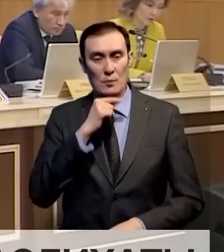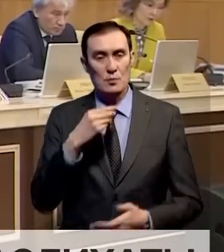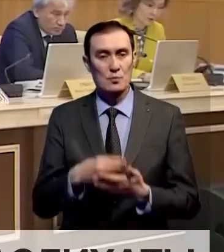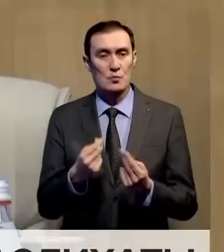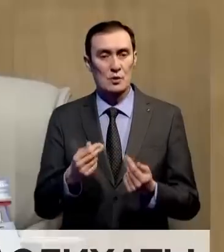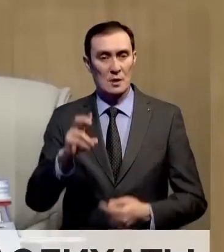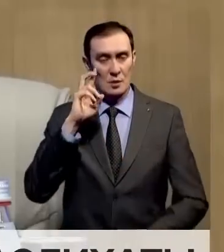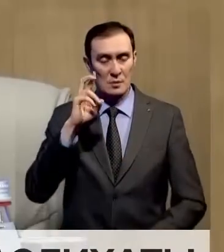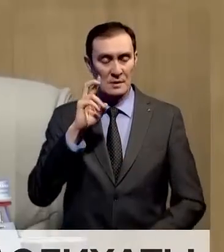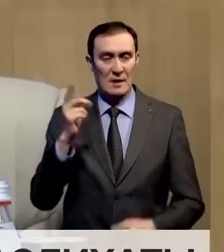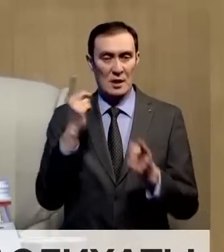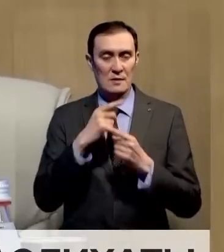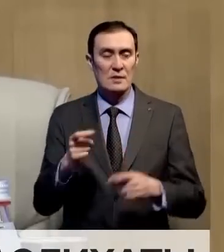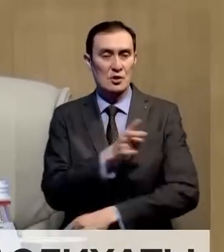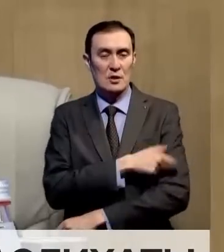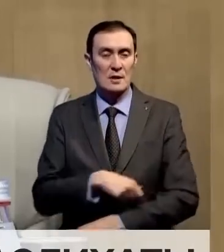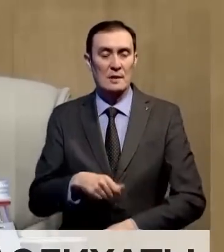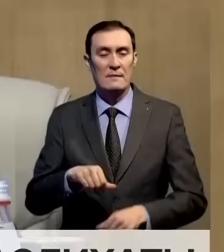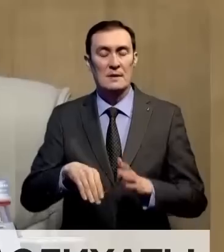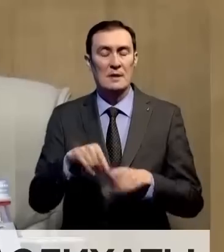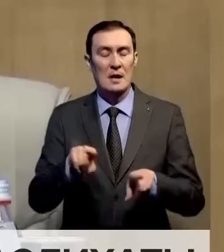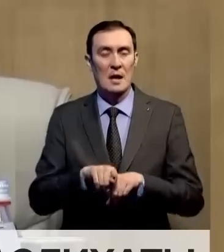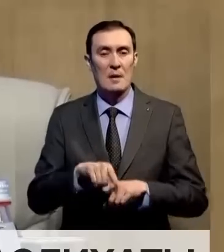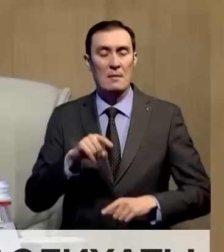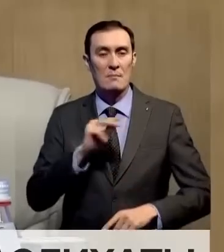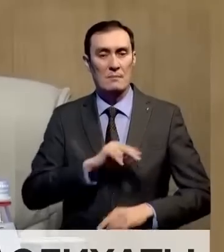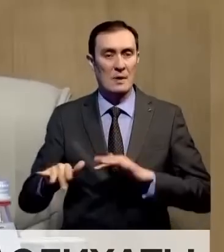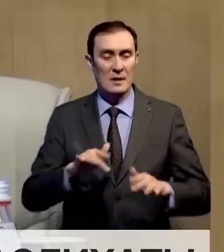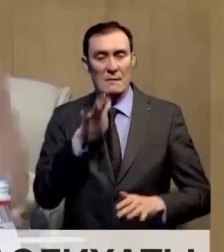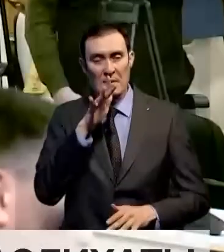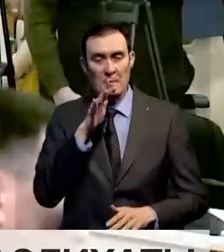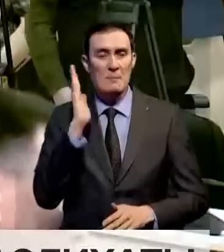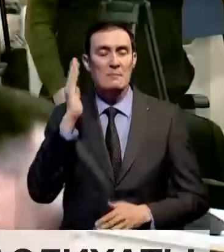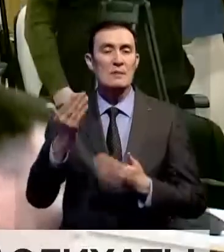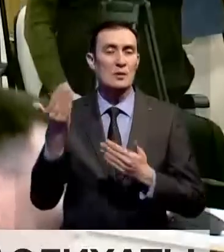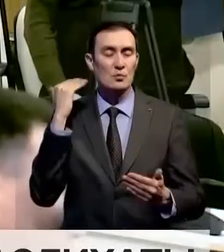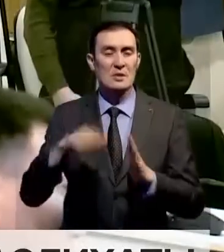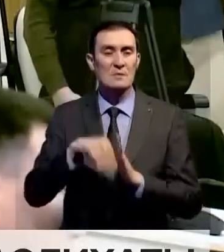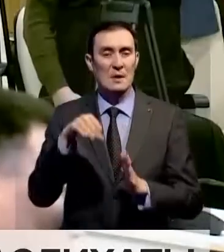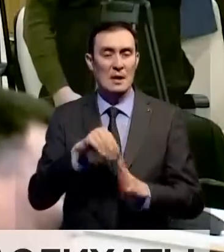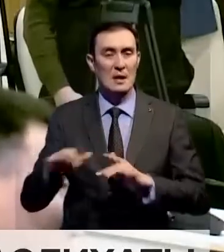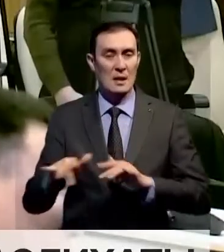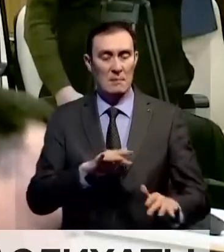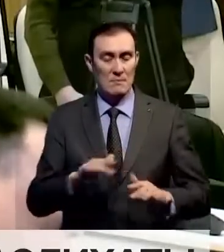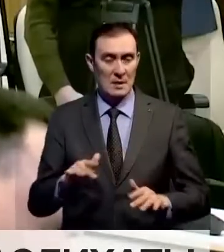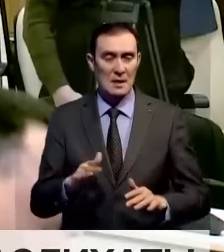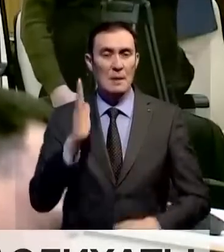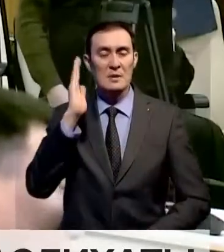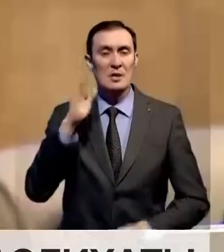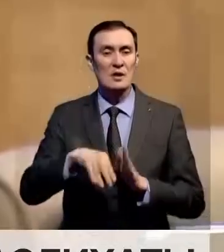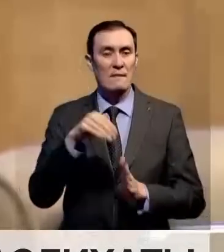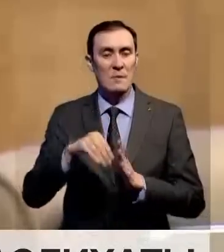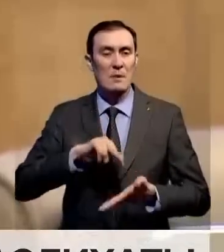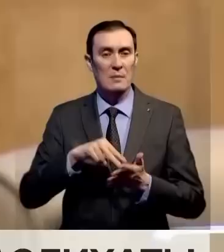бюджетные деньги. Как заявила член ЦИК Сабила Мустафина, такая практика была во время предыдущих избирательных кампаний. Напомню, на предстоящие